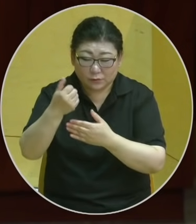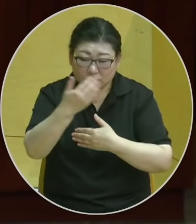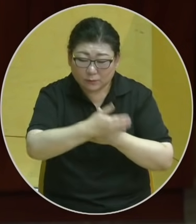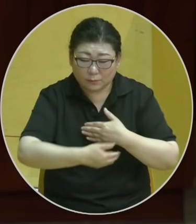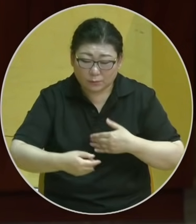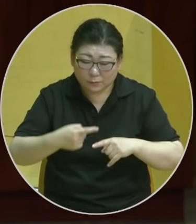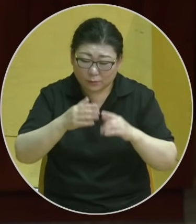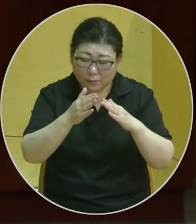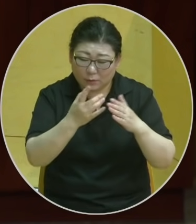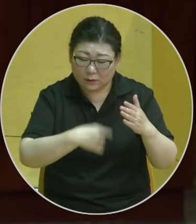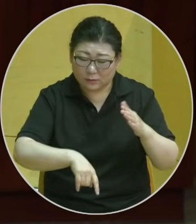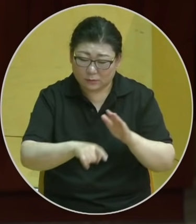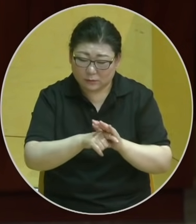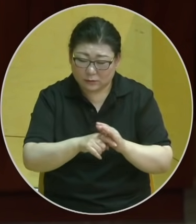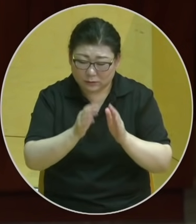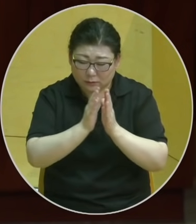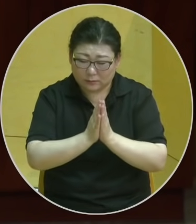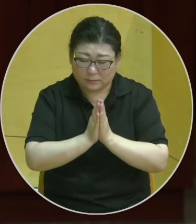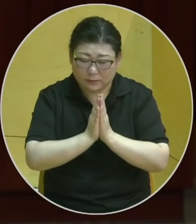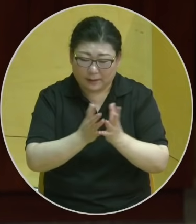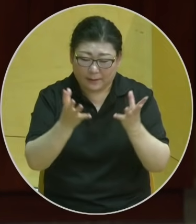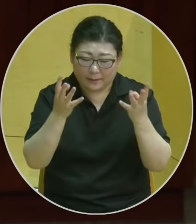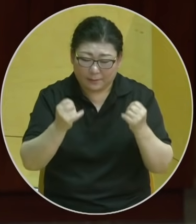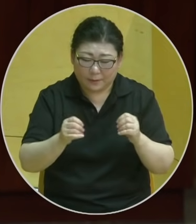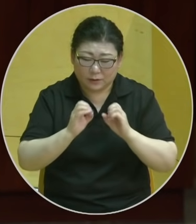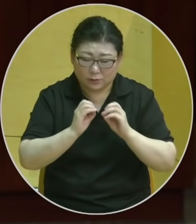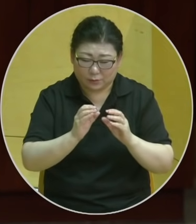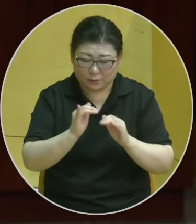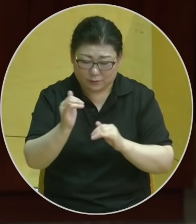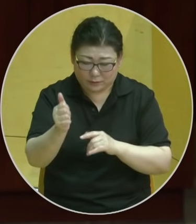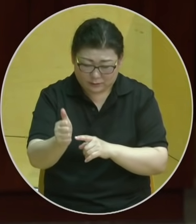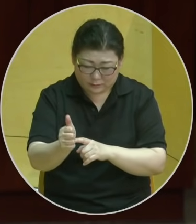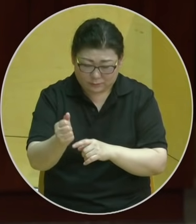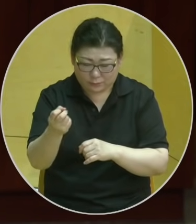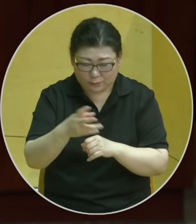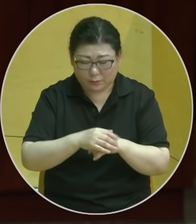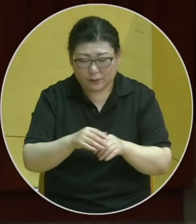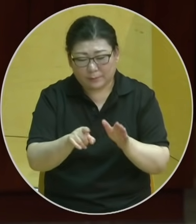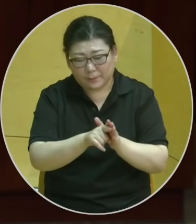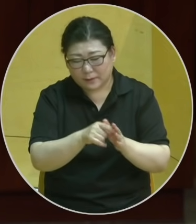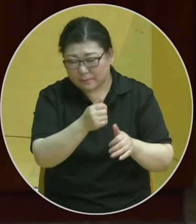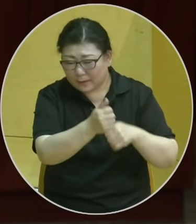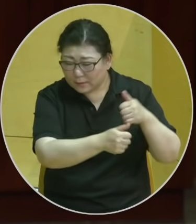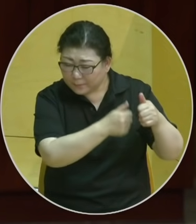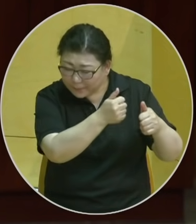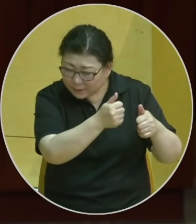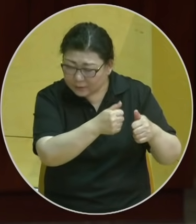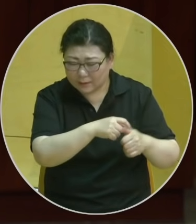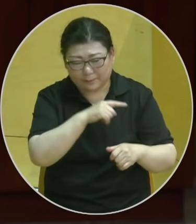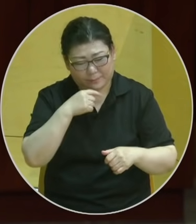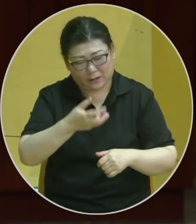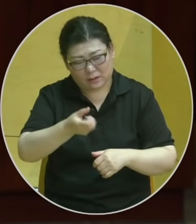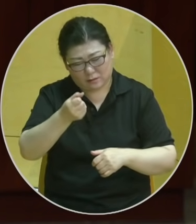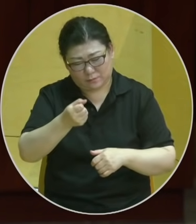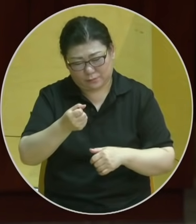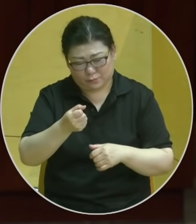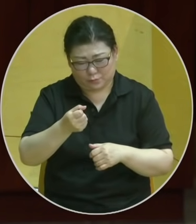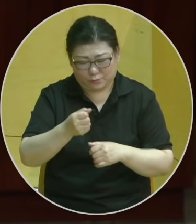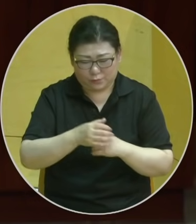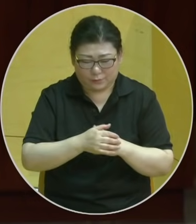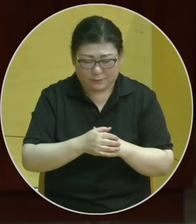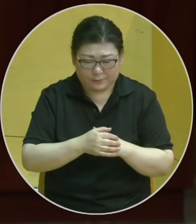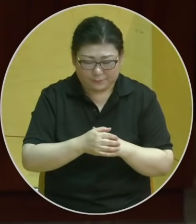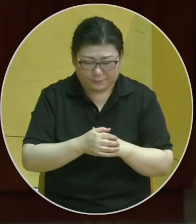기도합니다. 수많은 선교사와 믿음의 선진들의 핏값으로 세워진 교회가 다시 진리의 말씀으로 굳게 서서